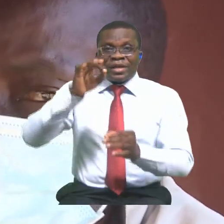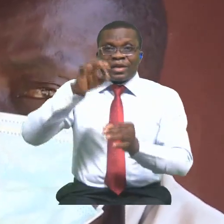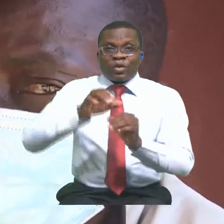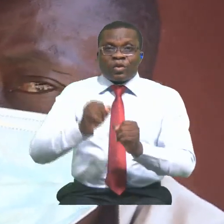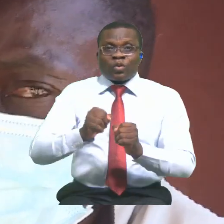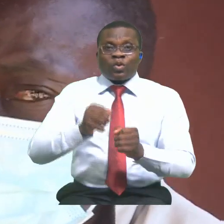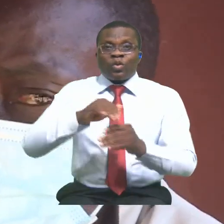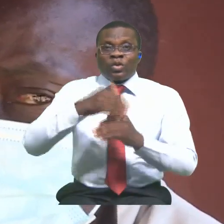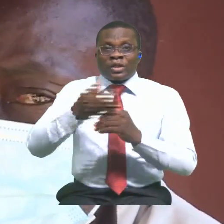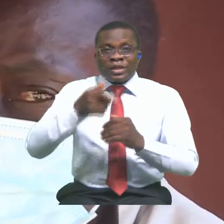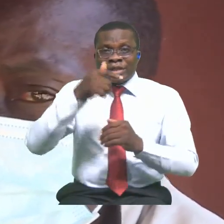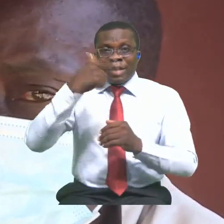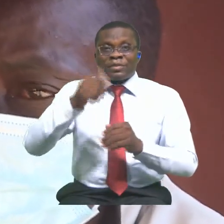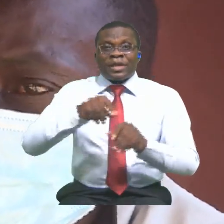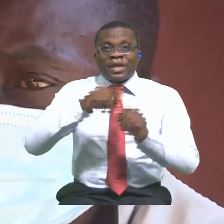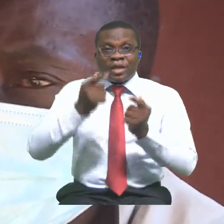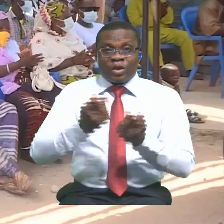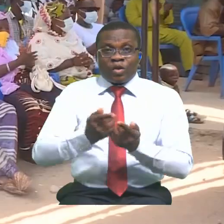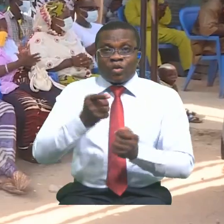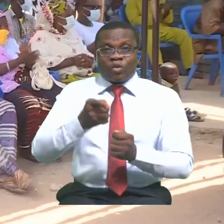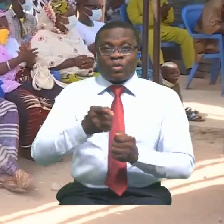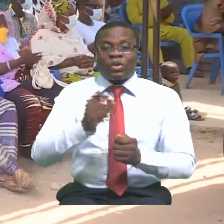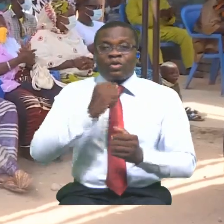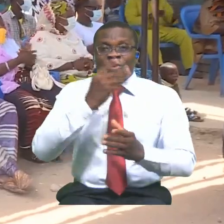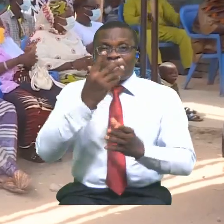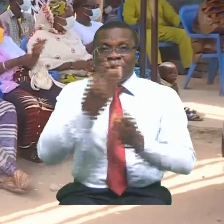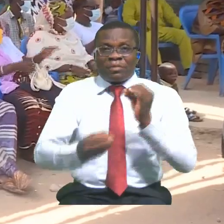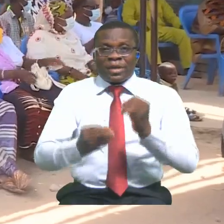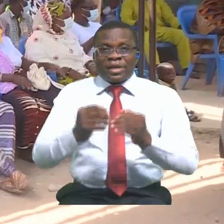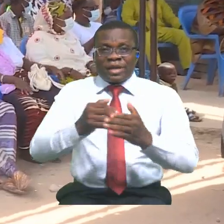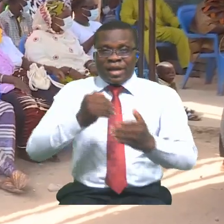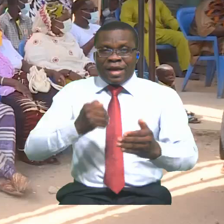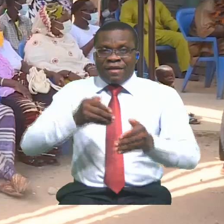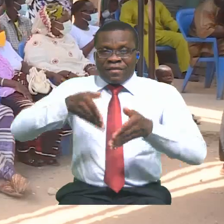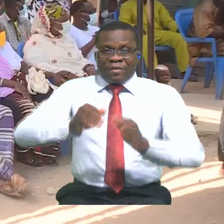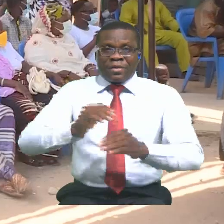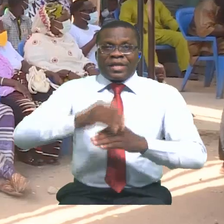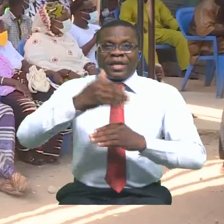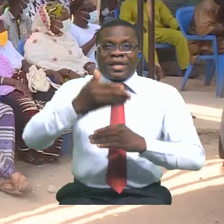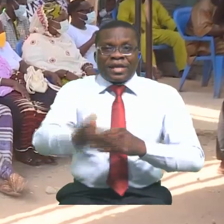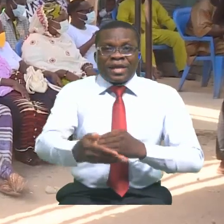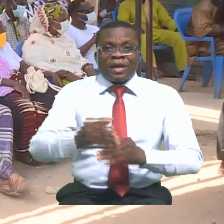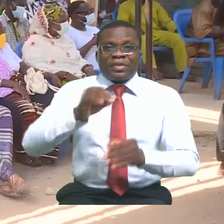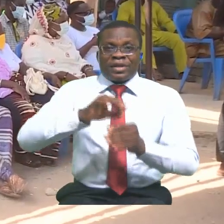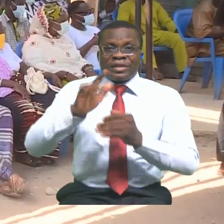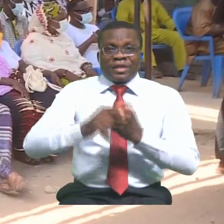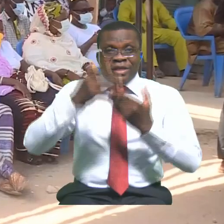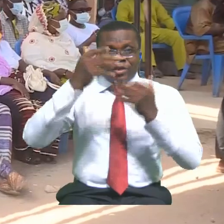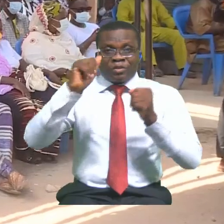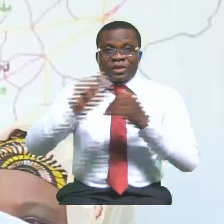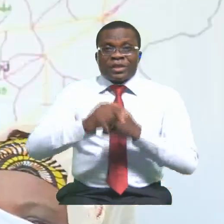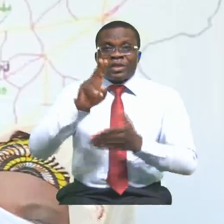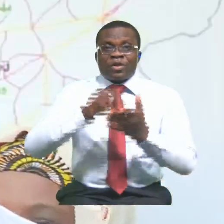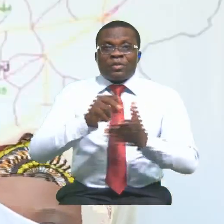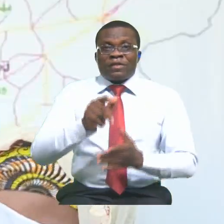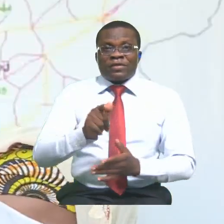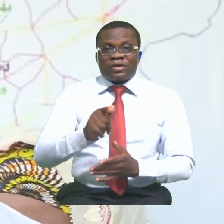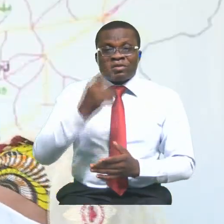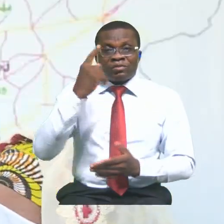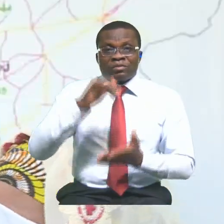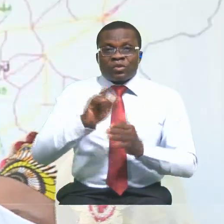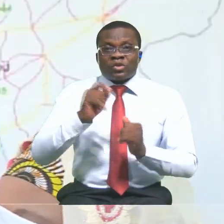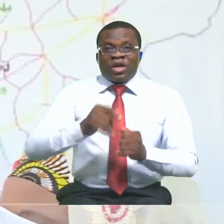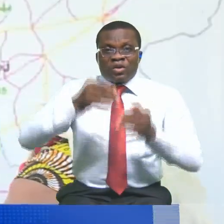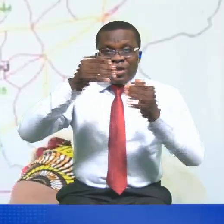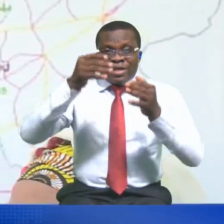le réseau Ousmane Traoré, ne doit pas manquer avant, pendant et après les élections présidentielles 2021. Pour ça, on a